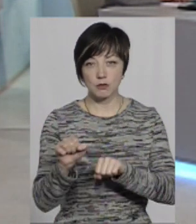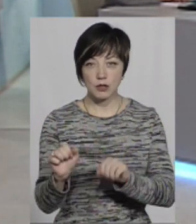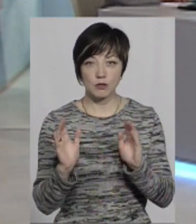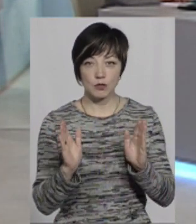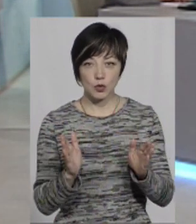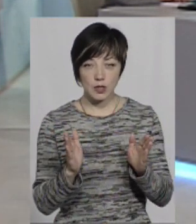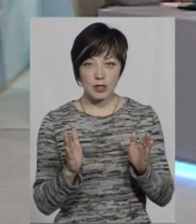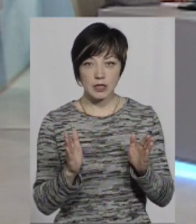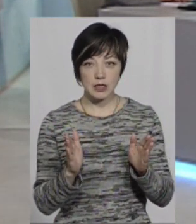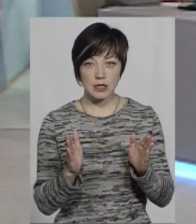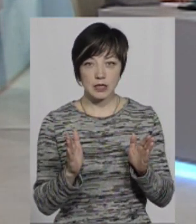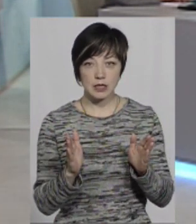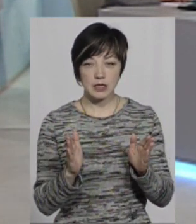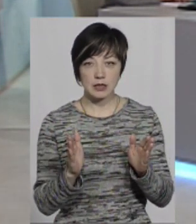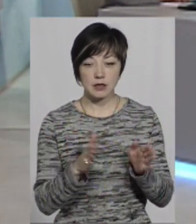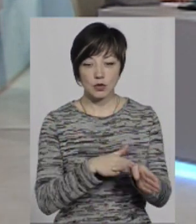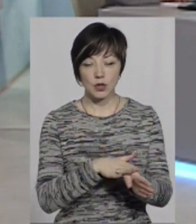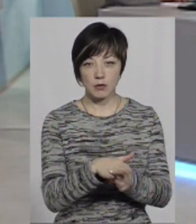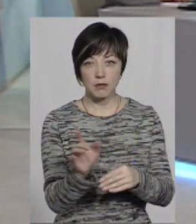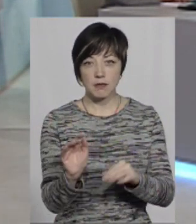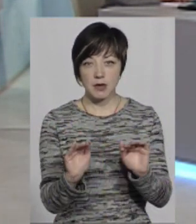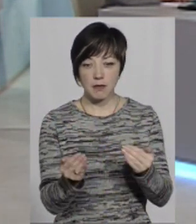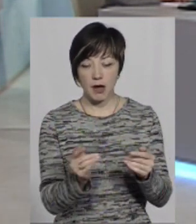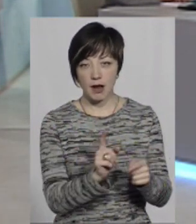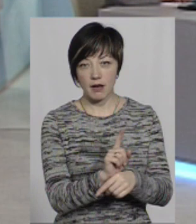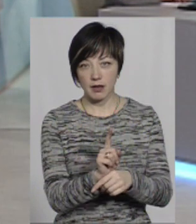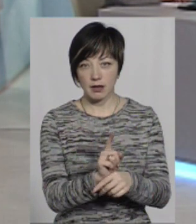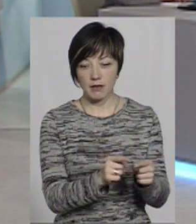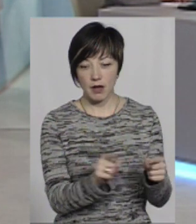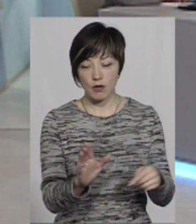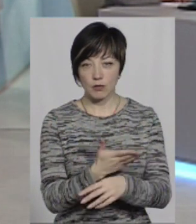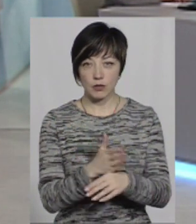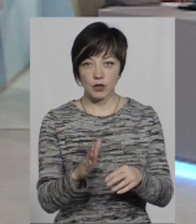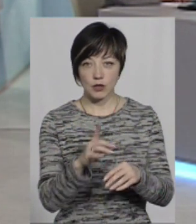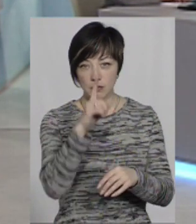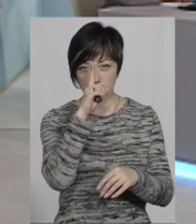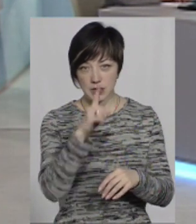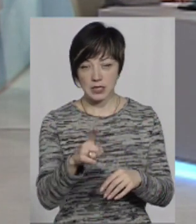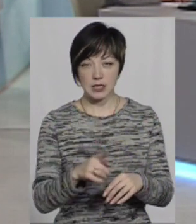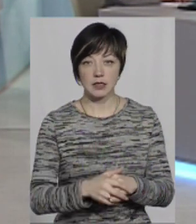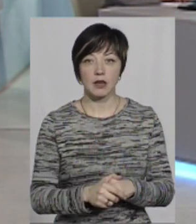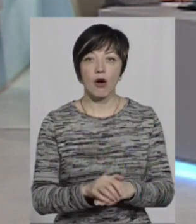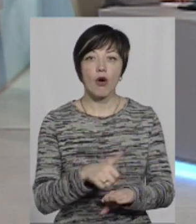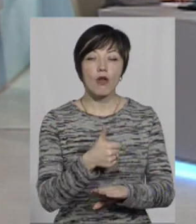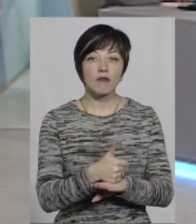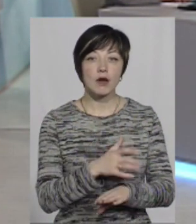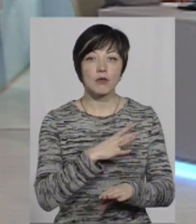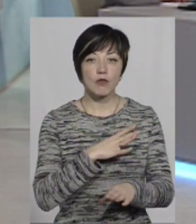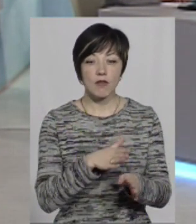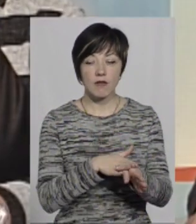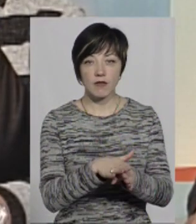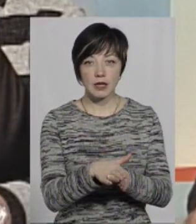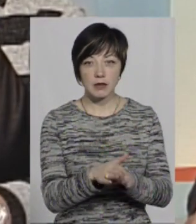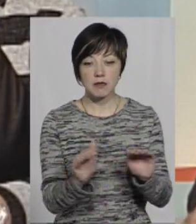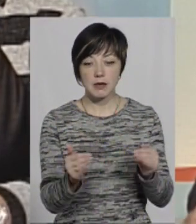буде з дотриманням мінімального інтервалу між щепленнями – 1 місяць. Тобто головне, щоб був